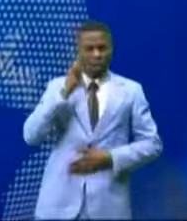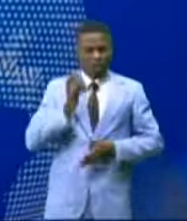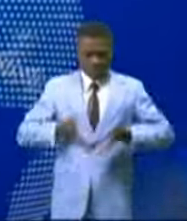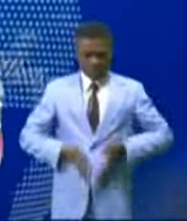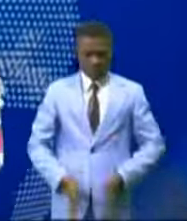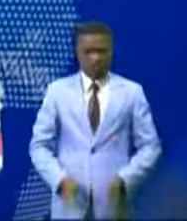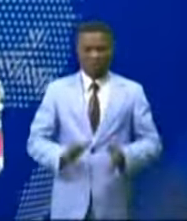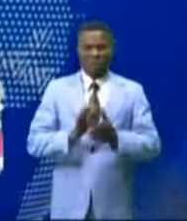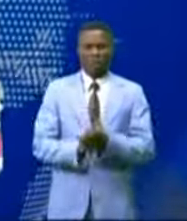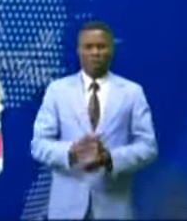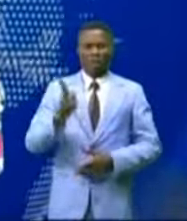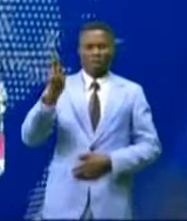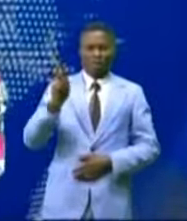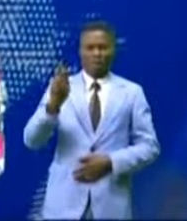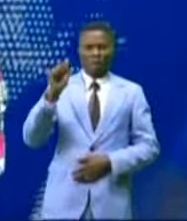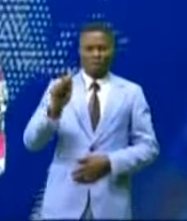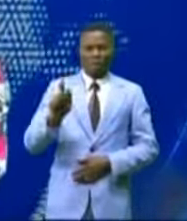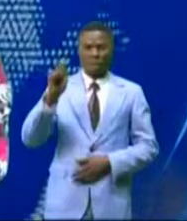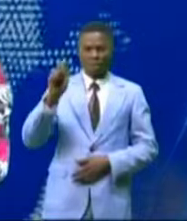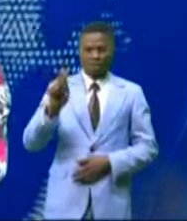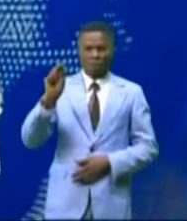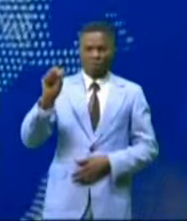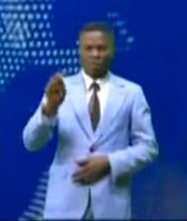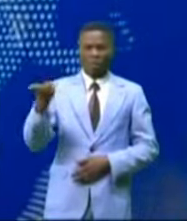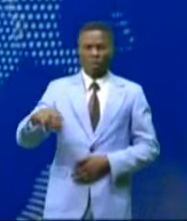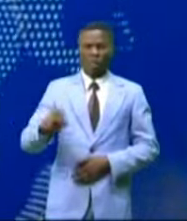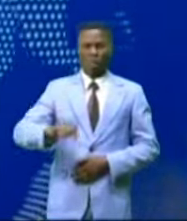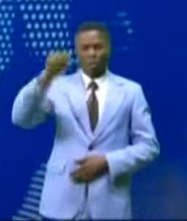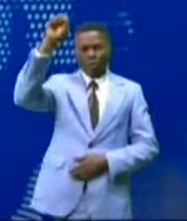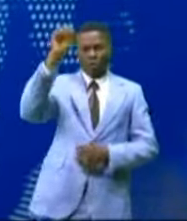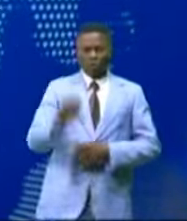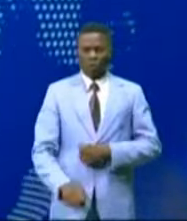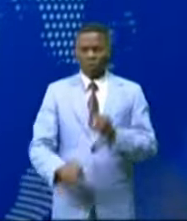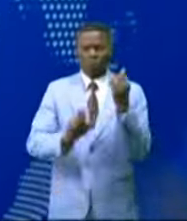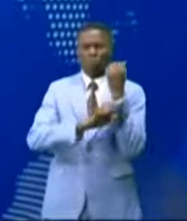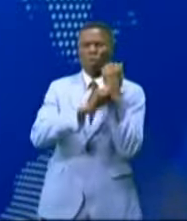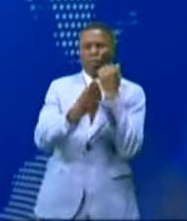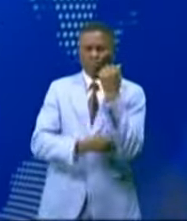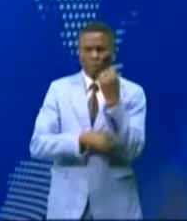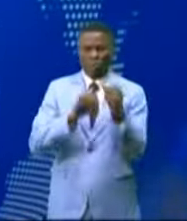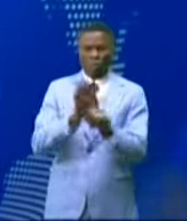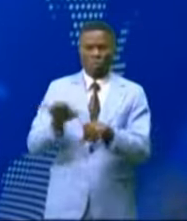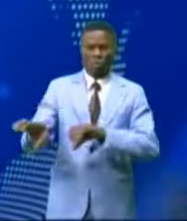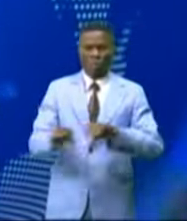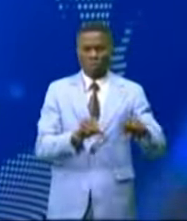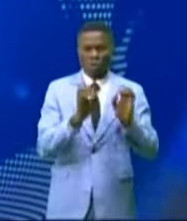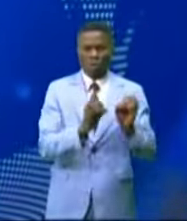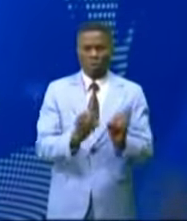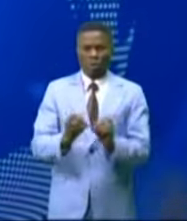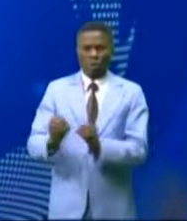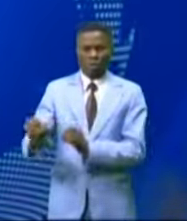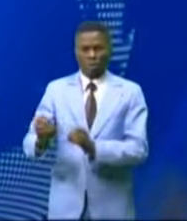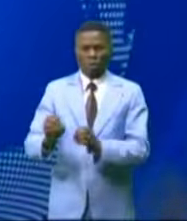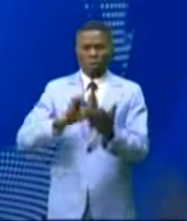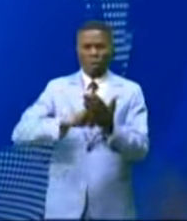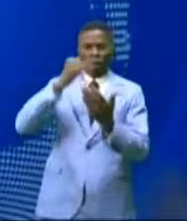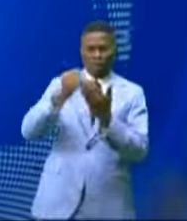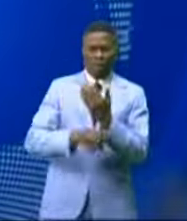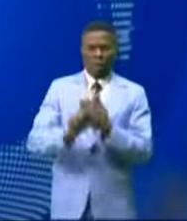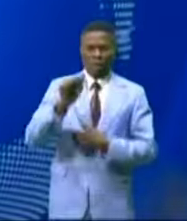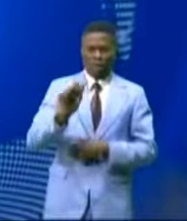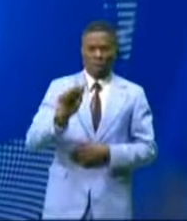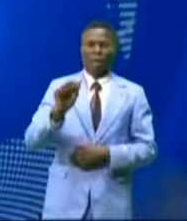à kadoutou nous sommes dans la province du Sud kivou a fait l'objet de plusieurs activités organisées par le projet